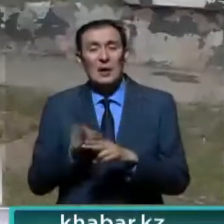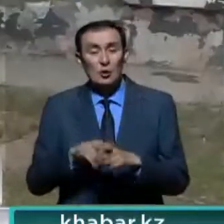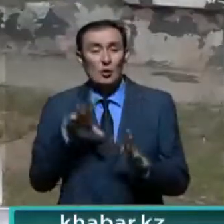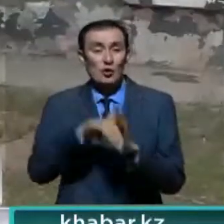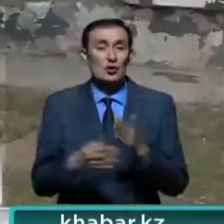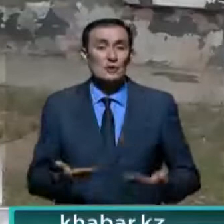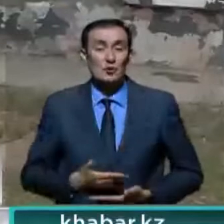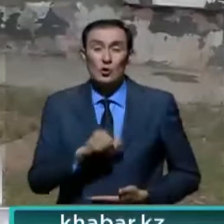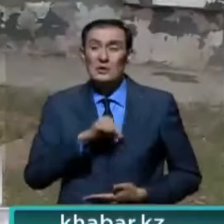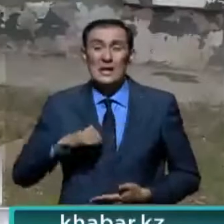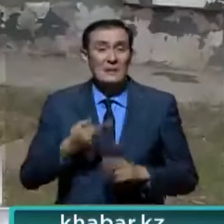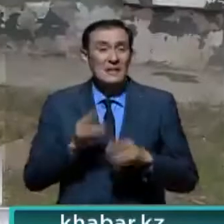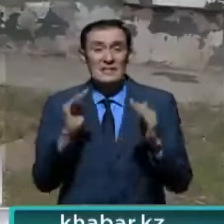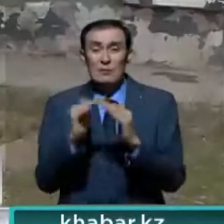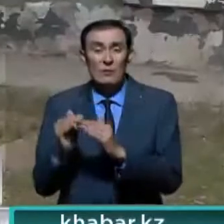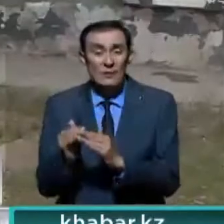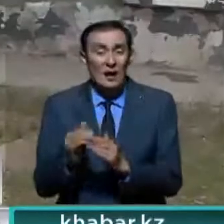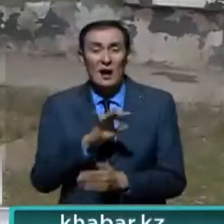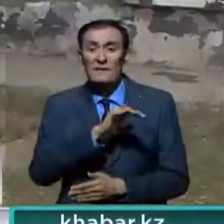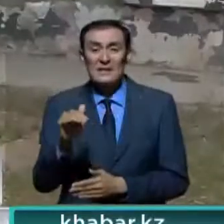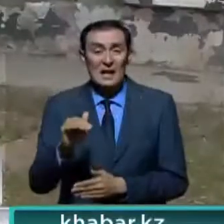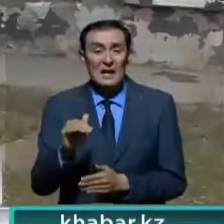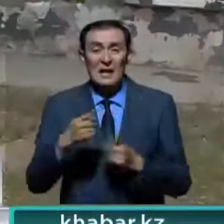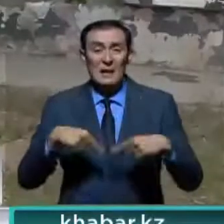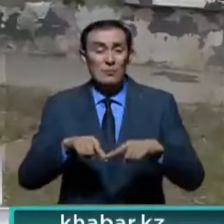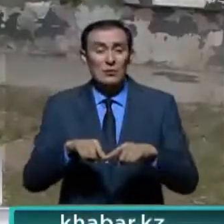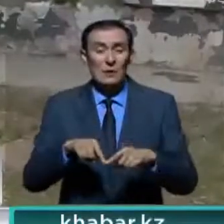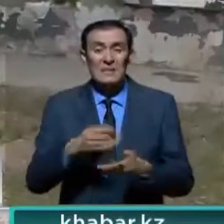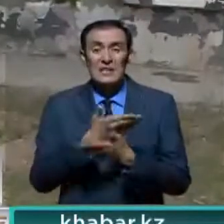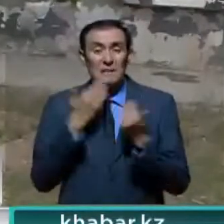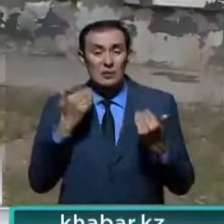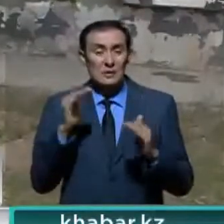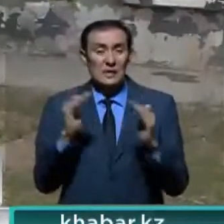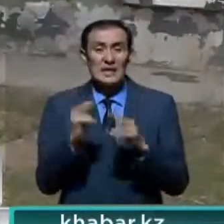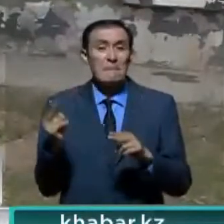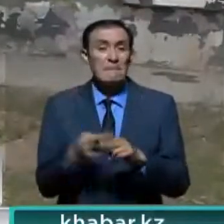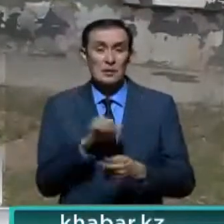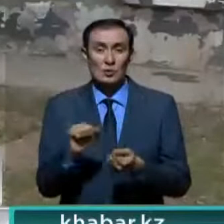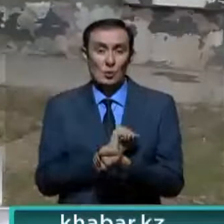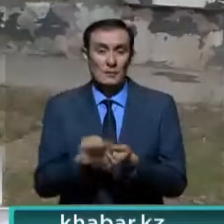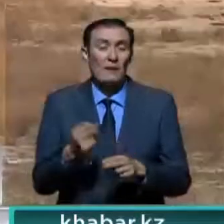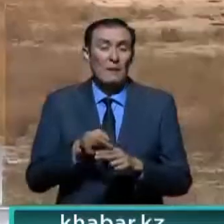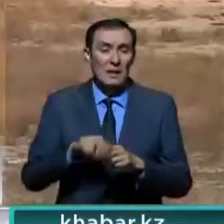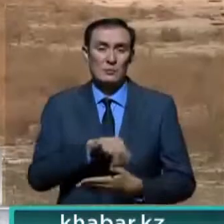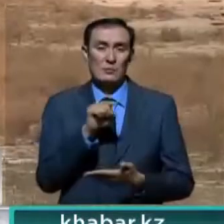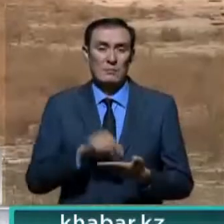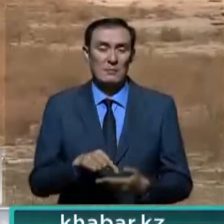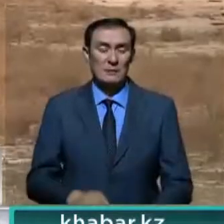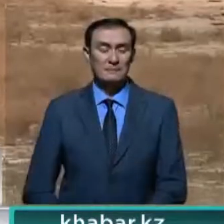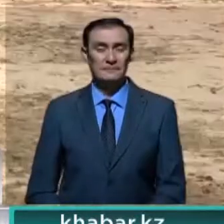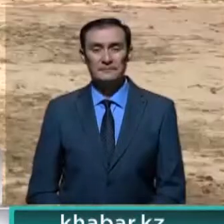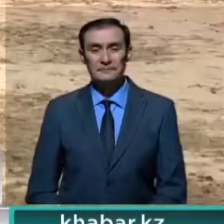однако сами зимовки официально населенным пунктам не являются поэтому строение без документов отсюда и проблемы в